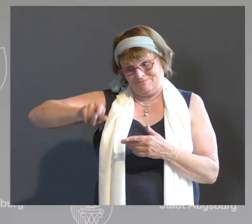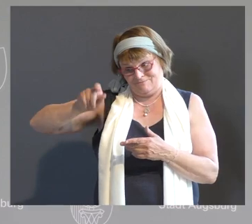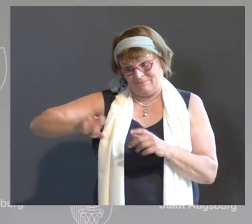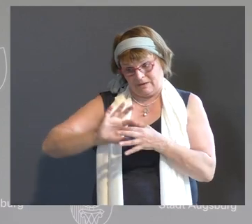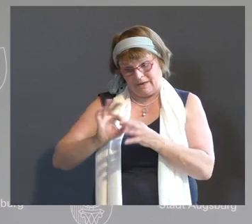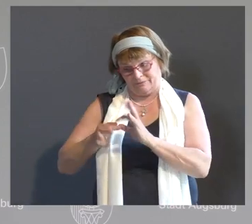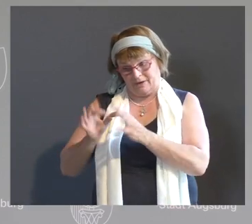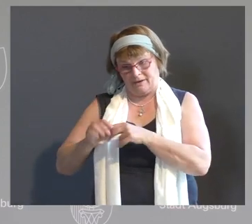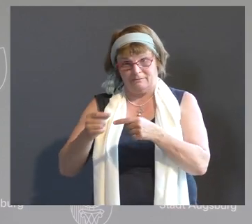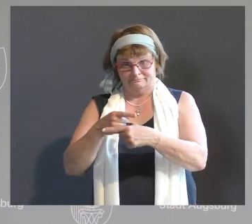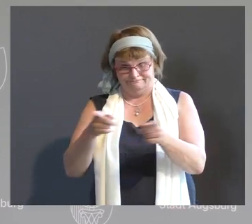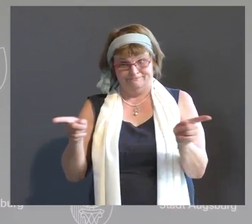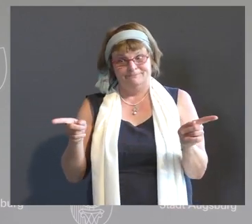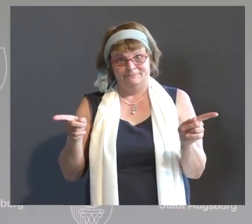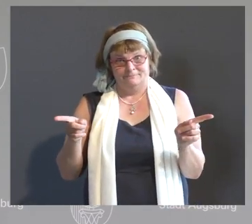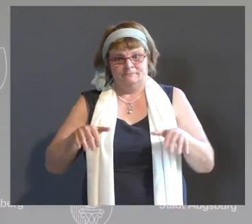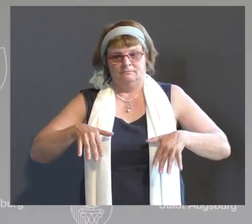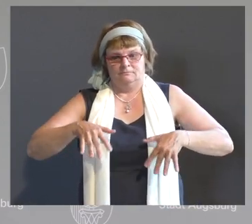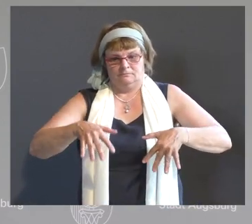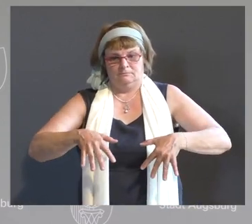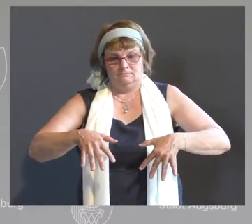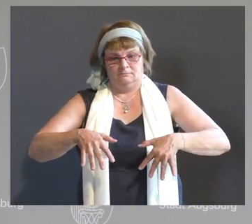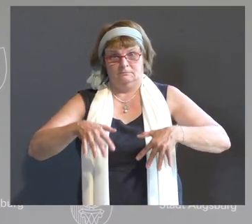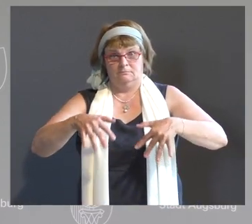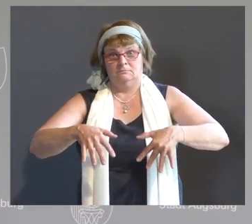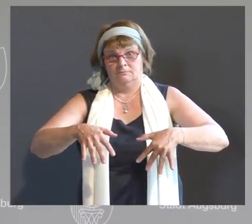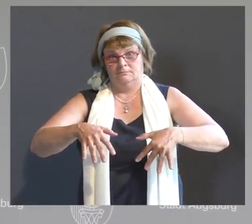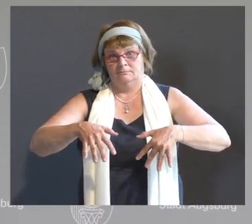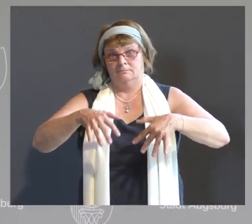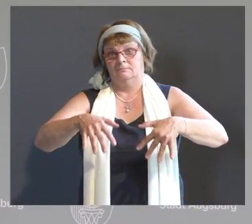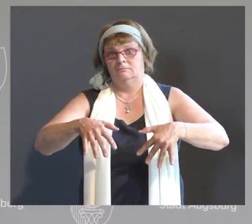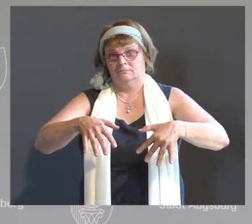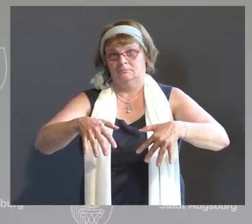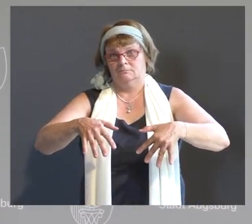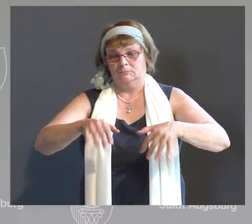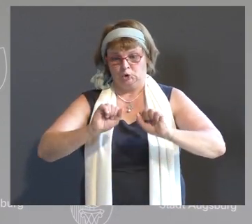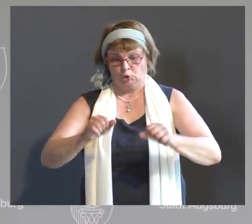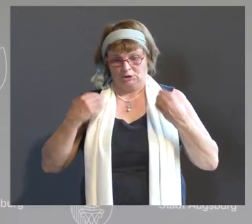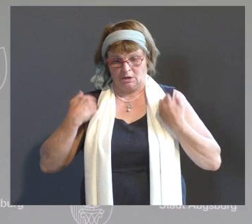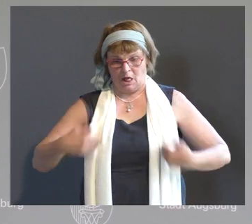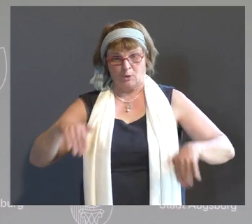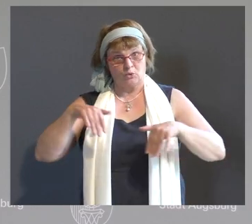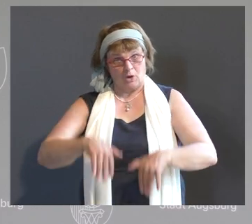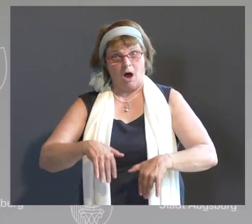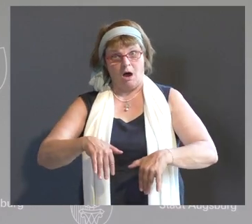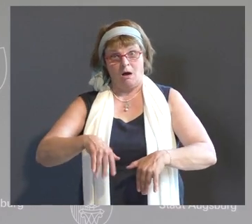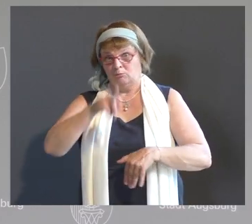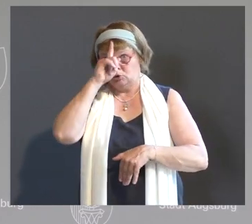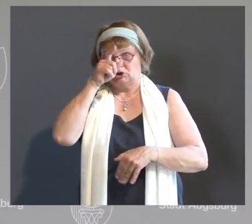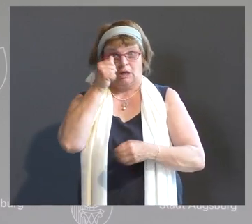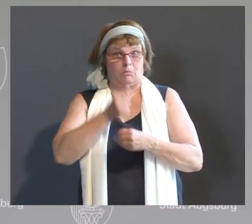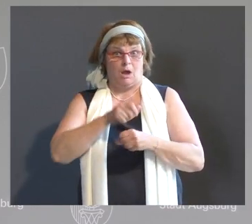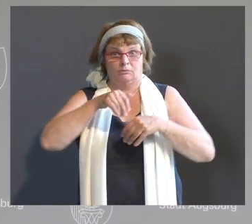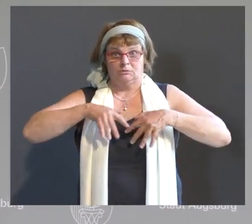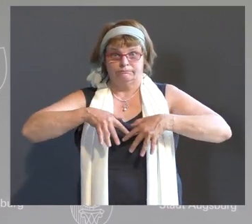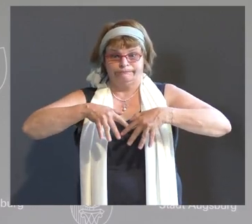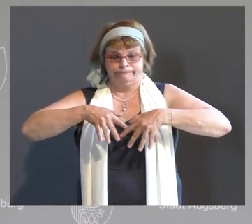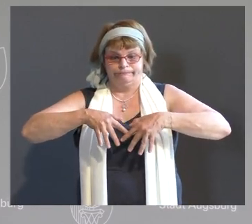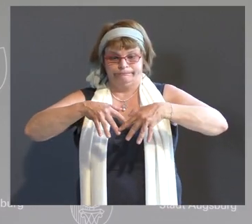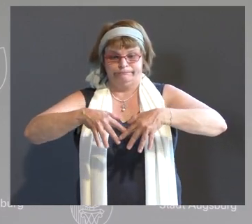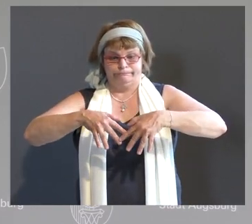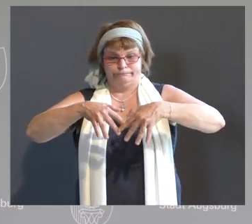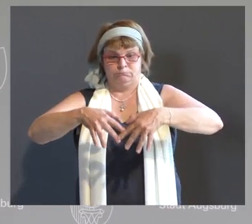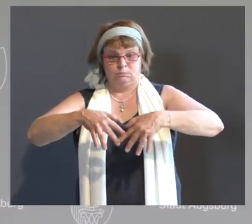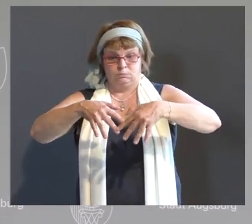die Polizeikette ist langsam vorgerückt, entsprechend ausgerüstet, aber angemessen Schritt und immer nur die Möglichkeit zu geben, dass man diesen